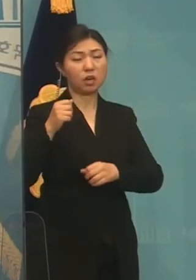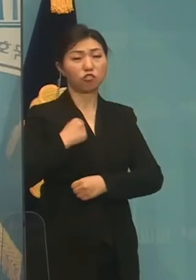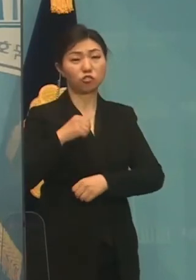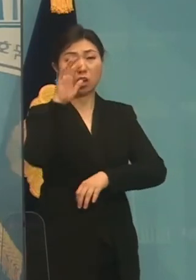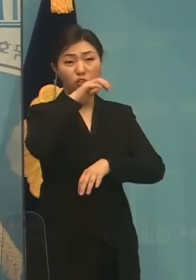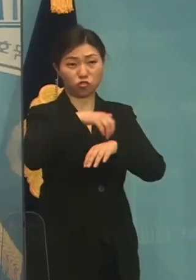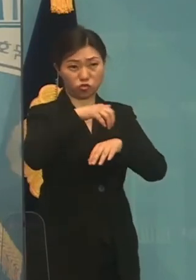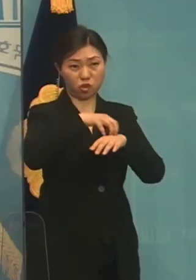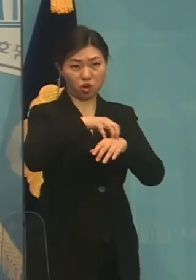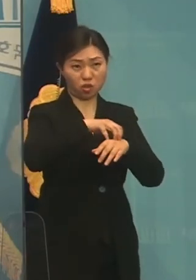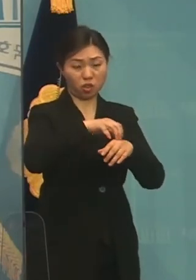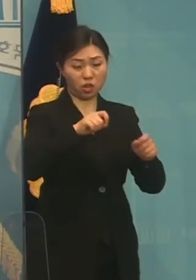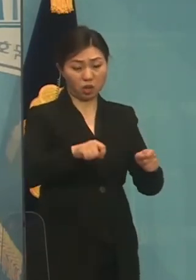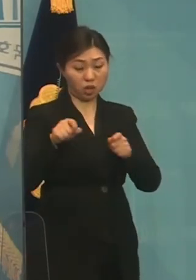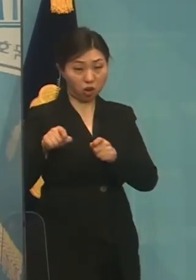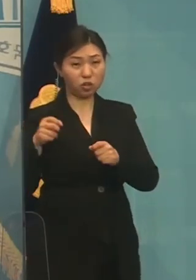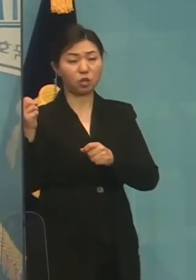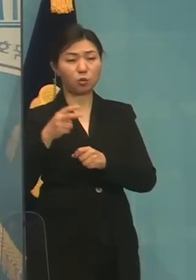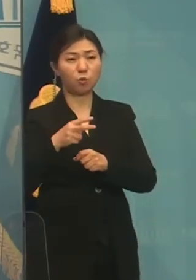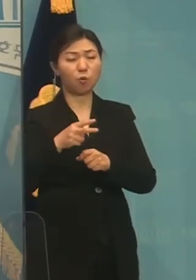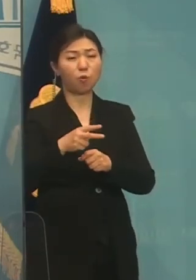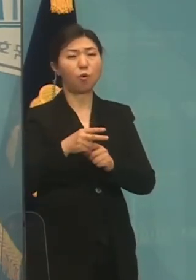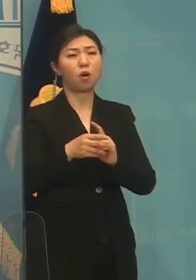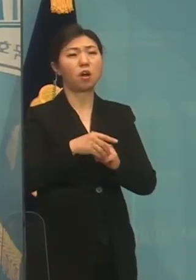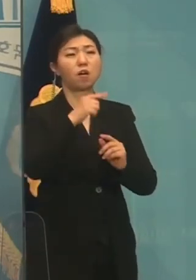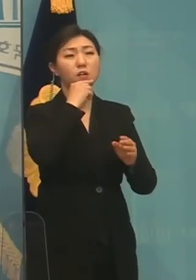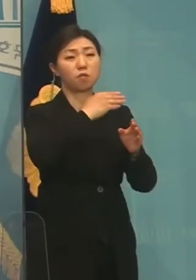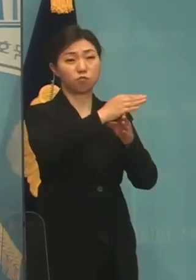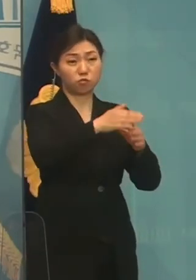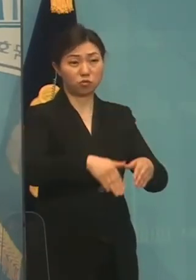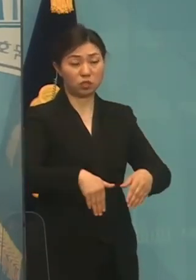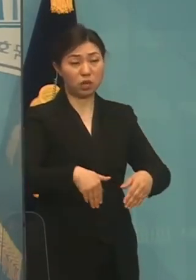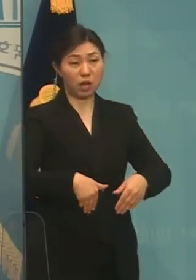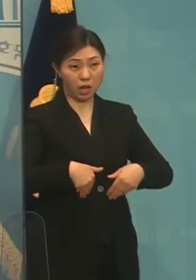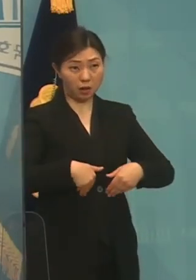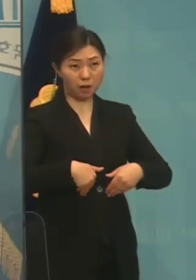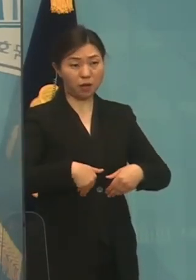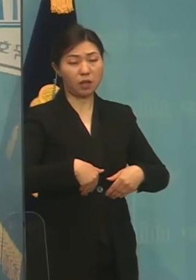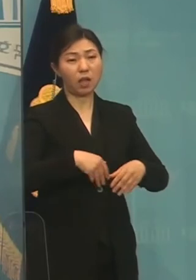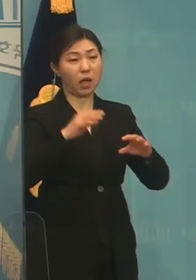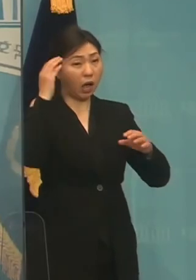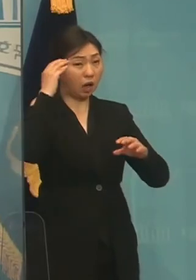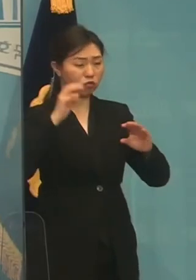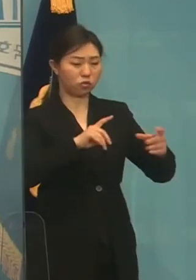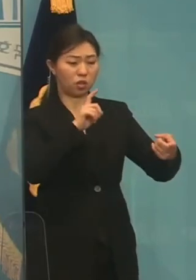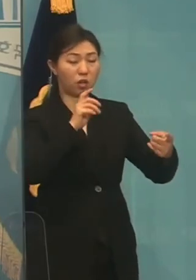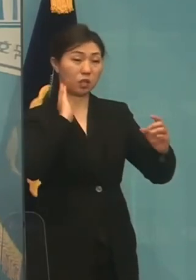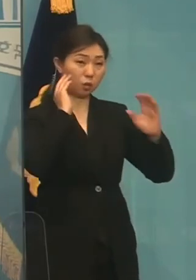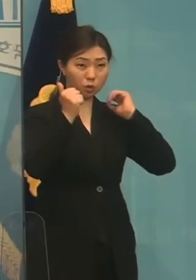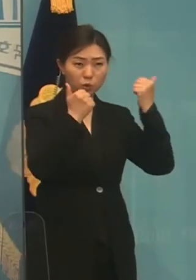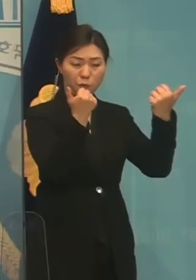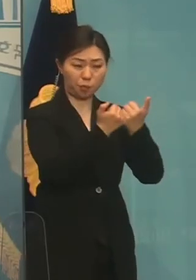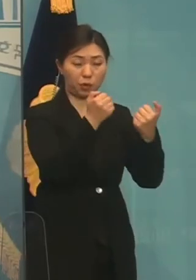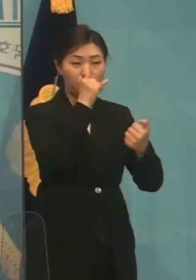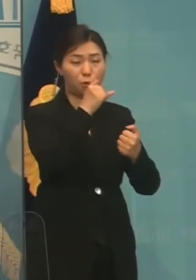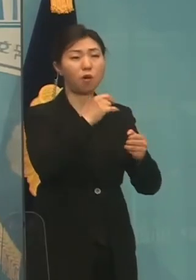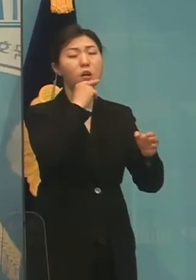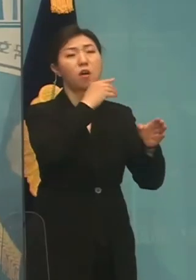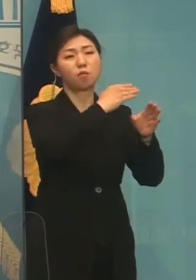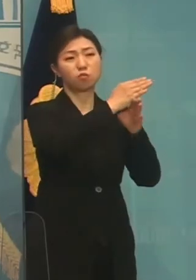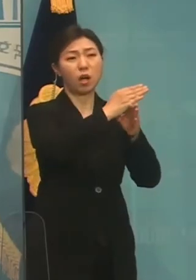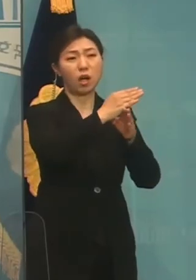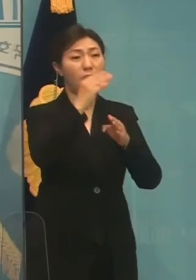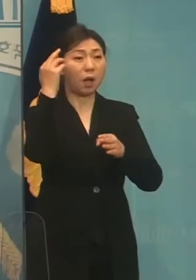화답으로 성립되어 남북 정상회담, 북미 정상회담까지 연결된 한반도 긴장 완화의 프로세스의 모범